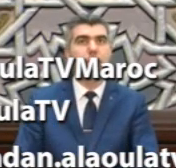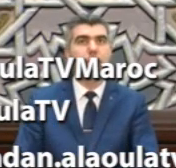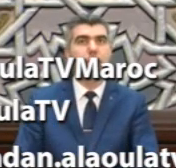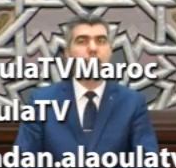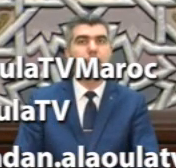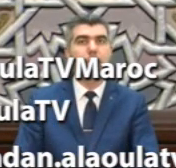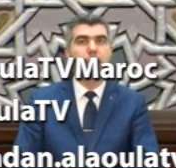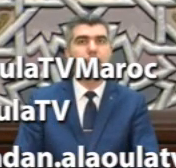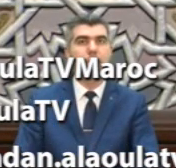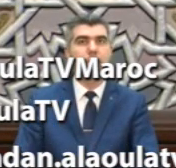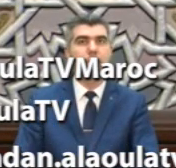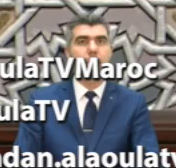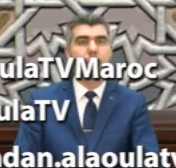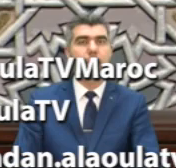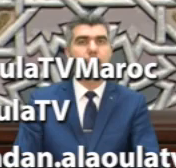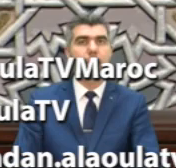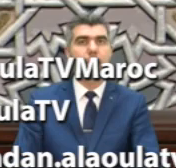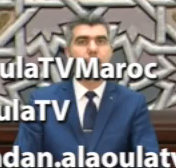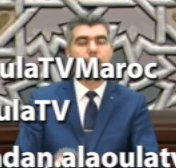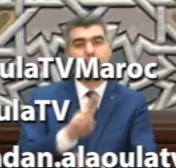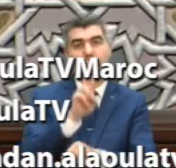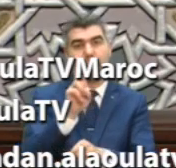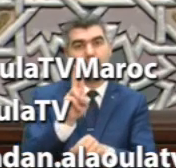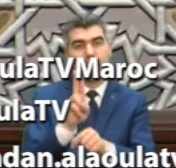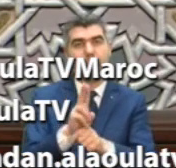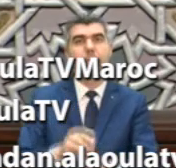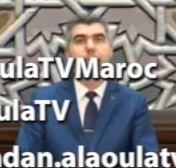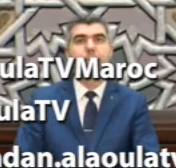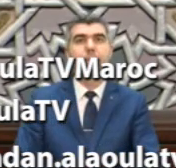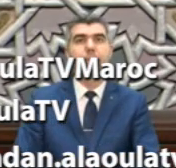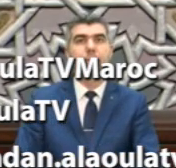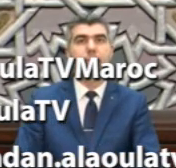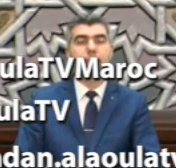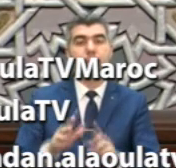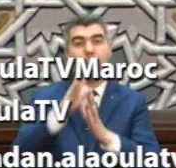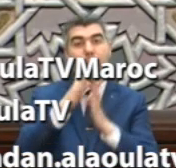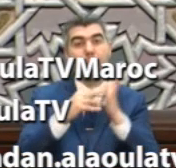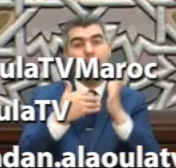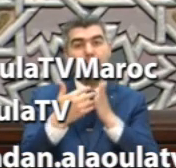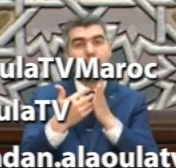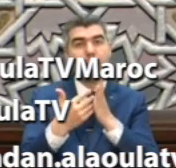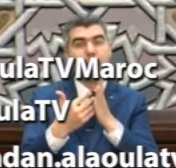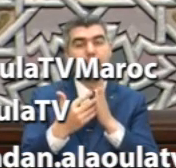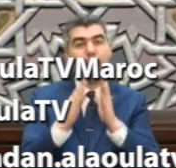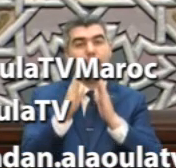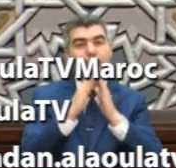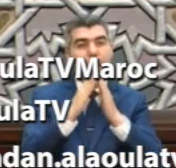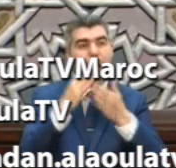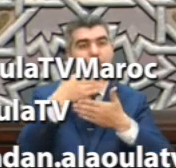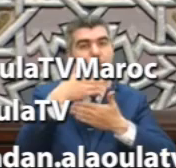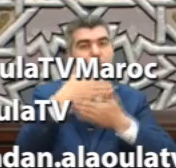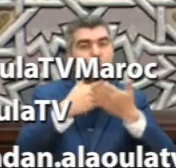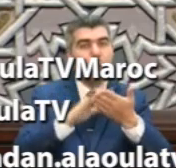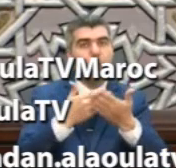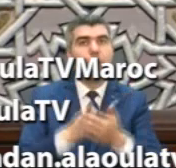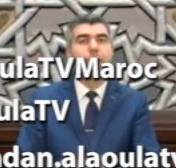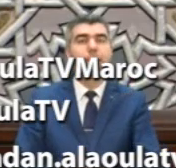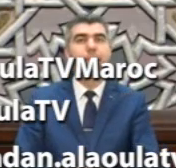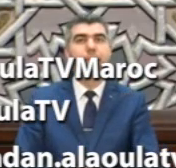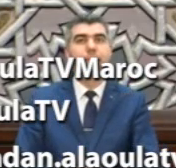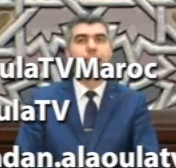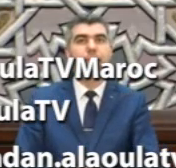لا تعقيب. سؤال موالي حول البرامج السكنية للسيدات والسادة النواب عن